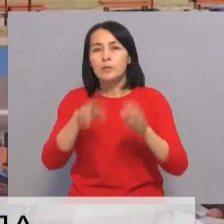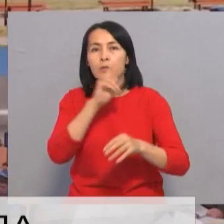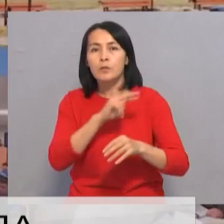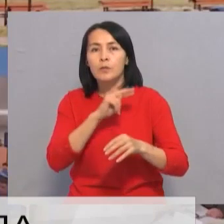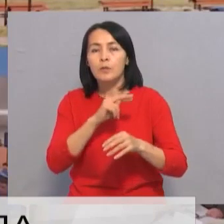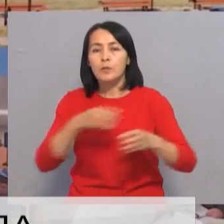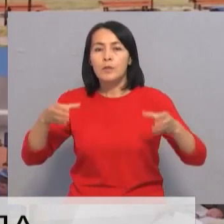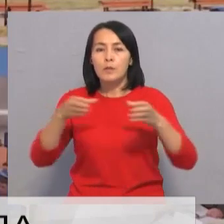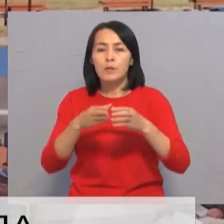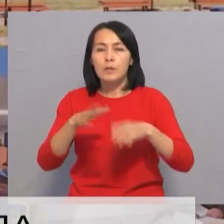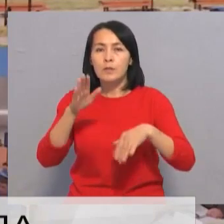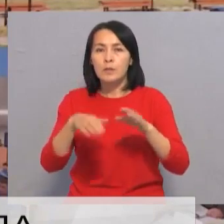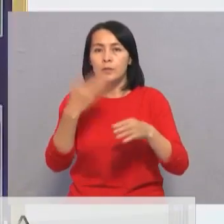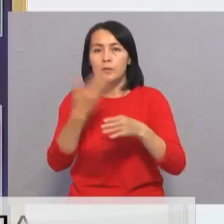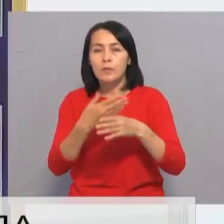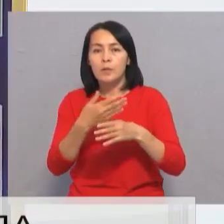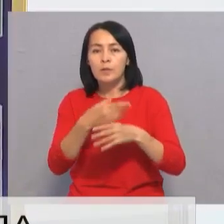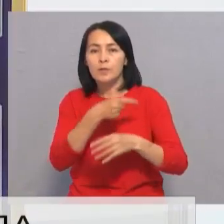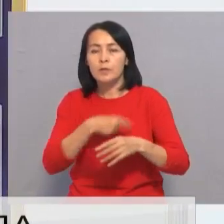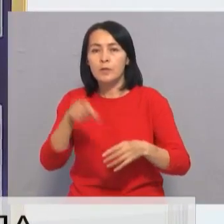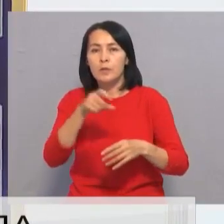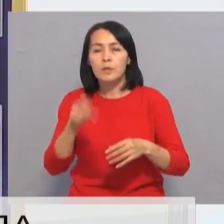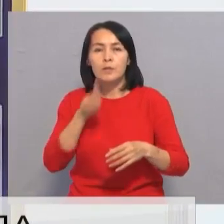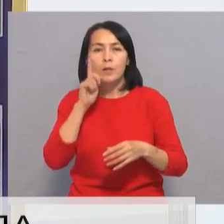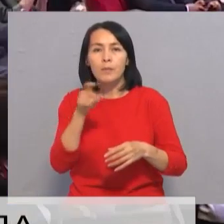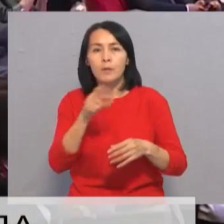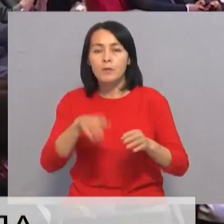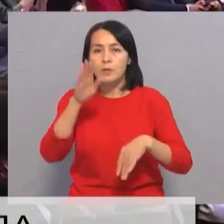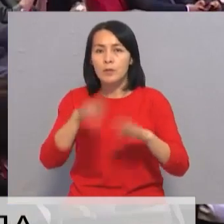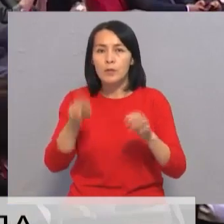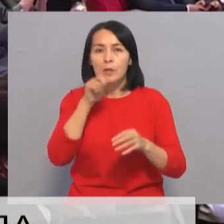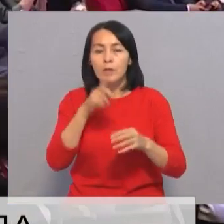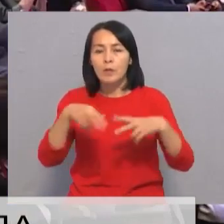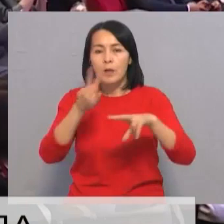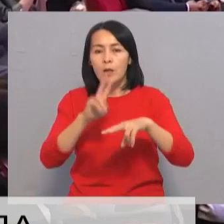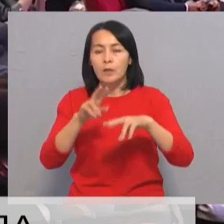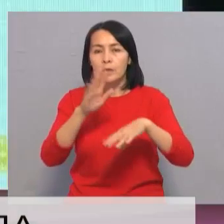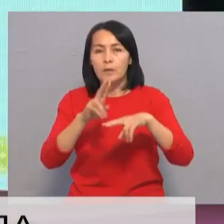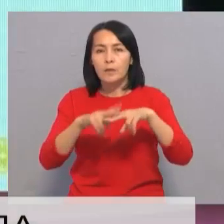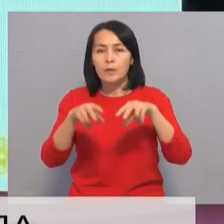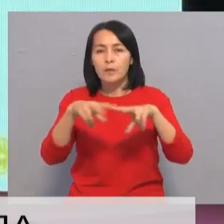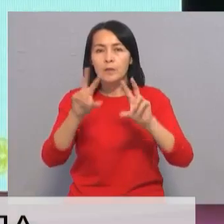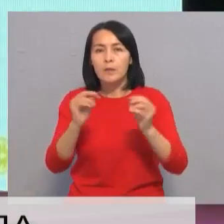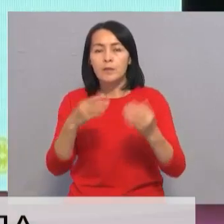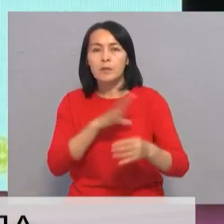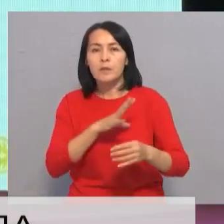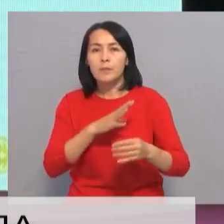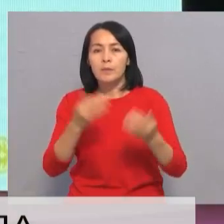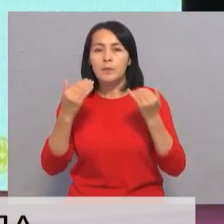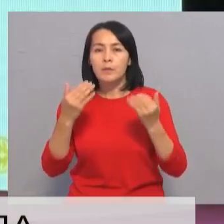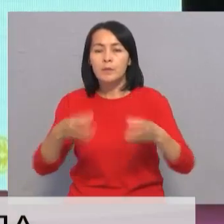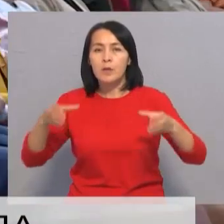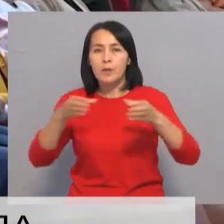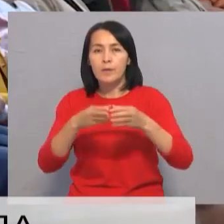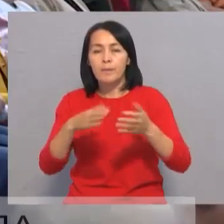трудовая династия», «Лучший наставник работающей молодежи», «Лучший молодой специалист», специалист производства. Также были чествованы